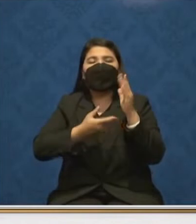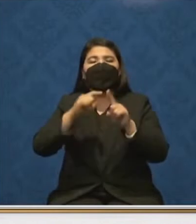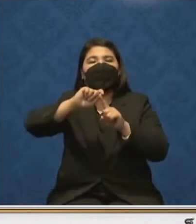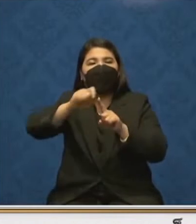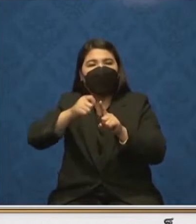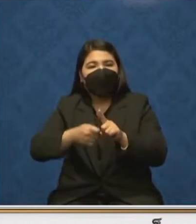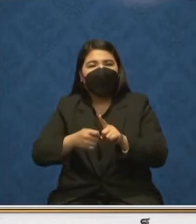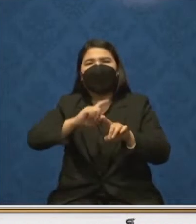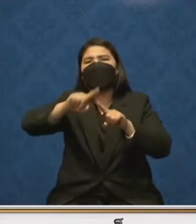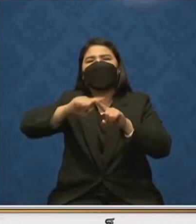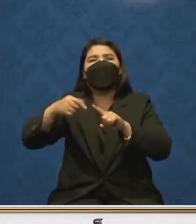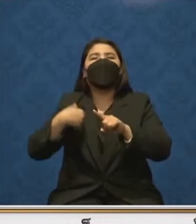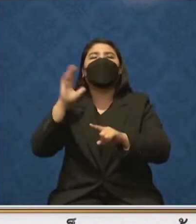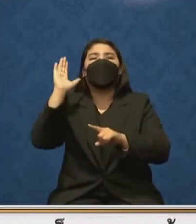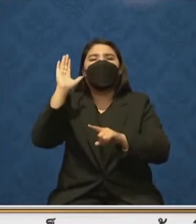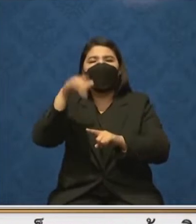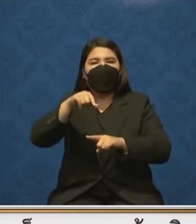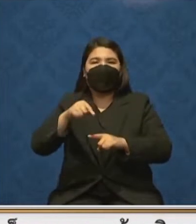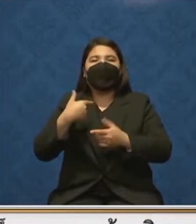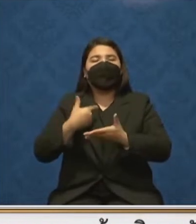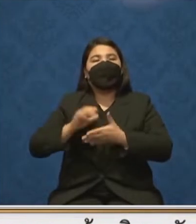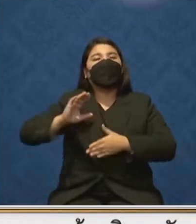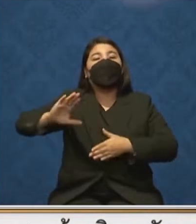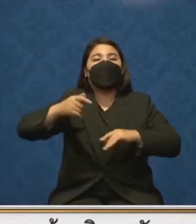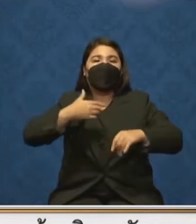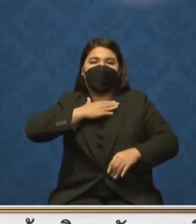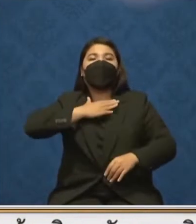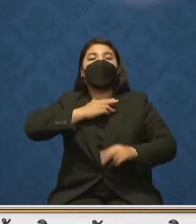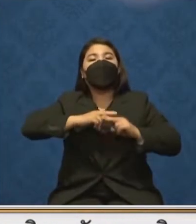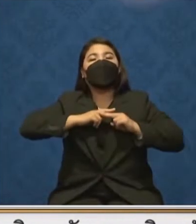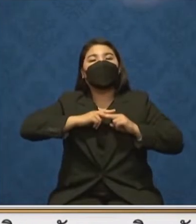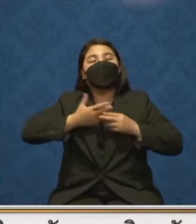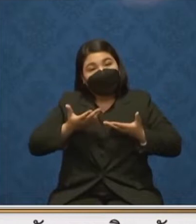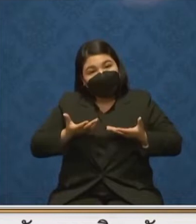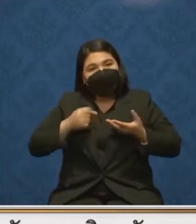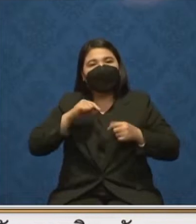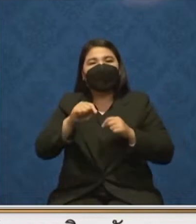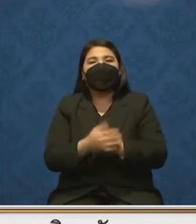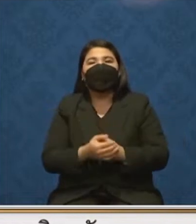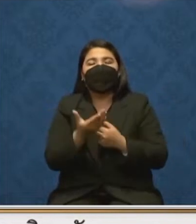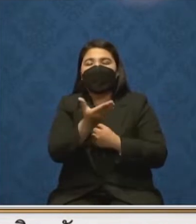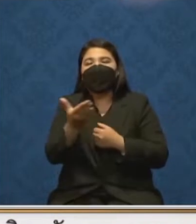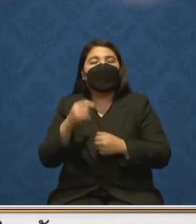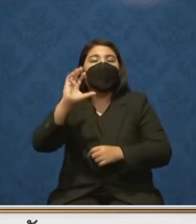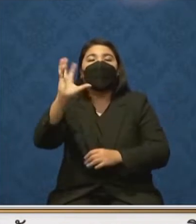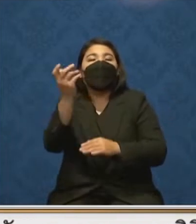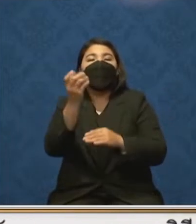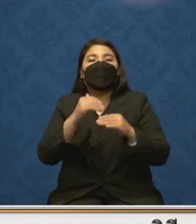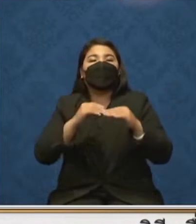ท่ criticize recalled อันนี้เป็นผลงานของผมเองไส้อย่นั้น passer passengerทที่ราคามักขึนทั่วโกเหือนกัน